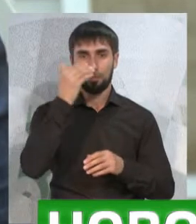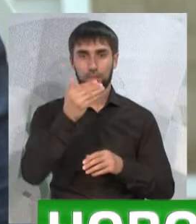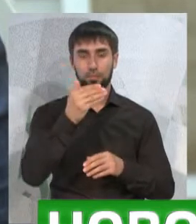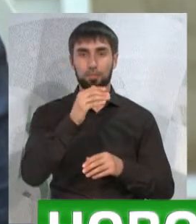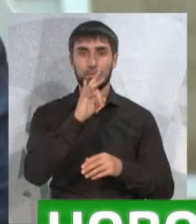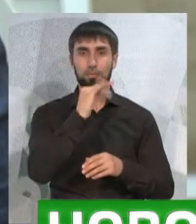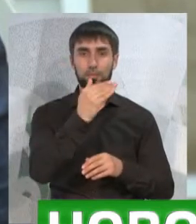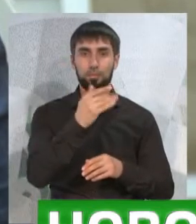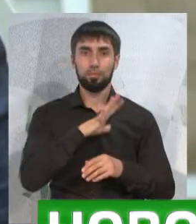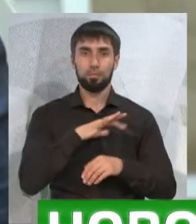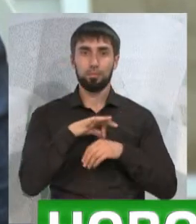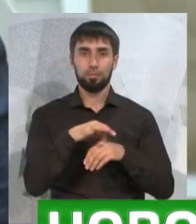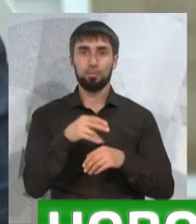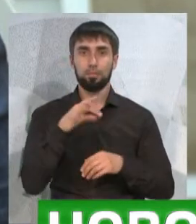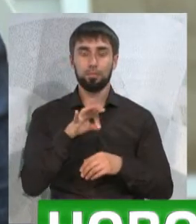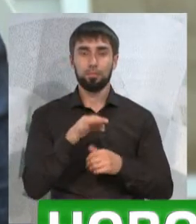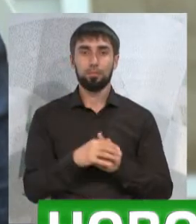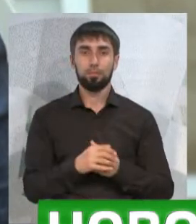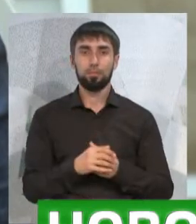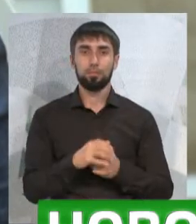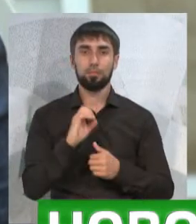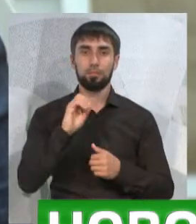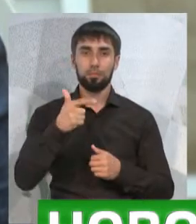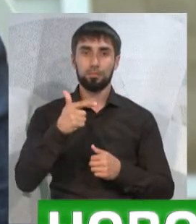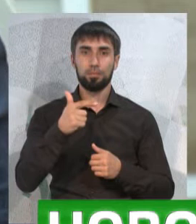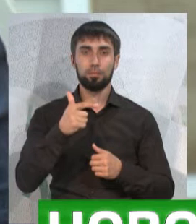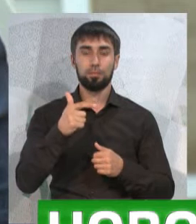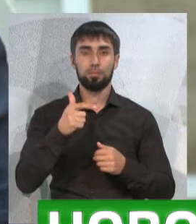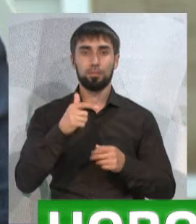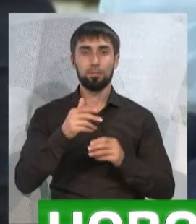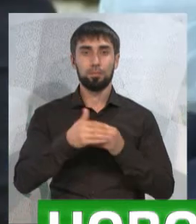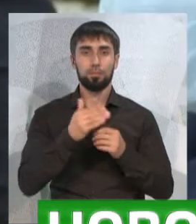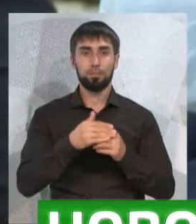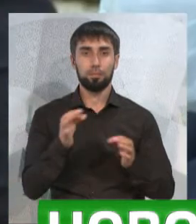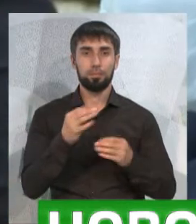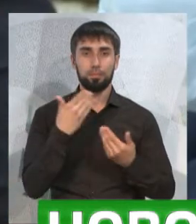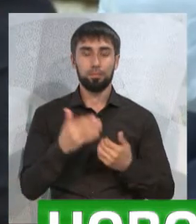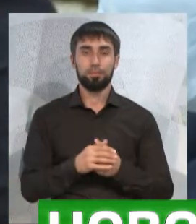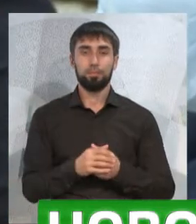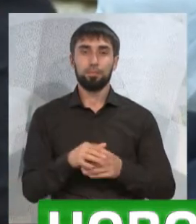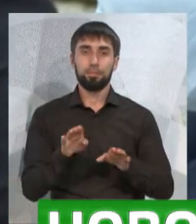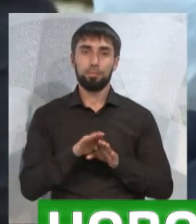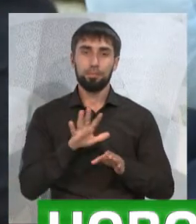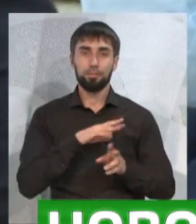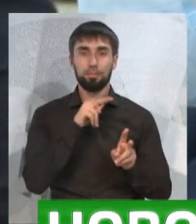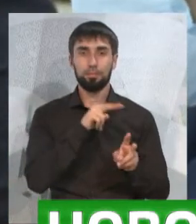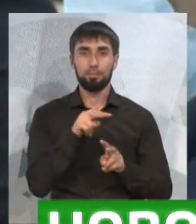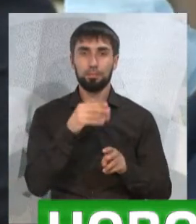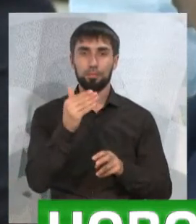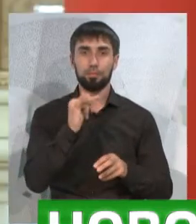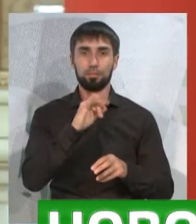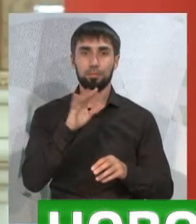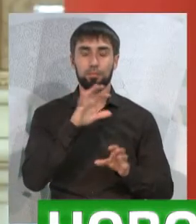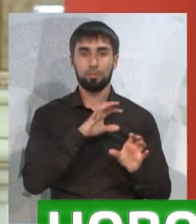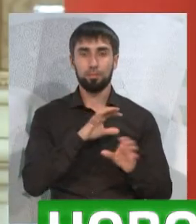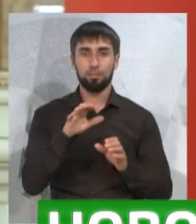Рособорнадзора по проведению единого госэкзамена замечаний не поступало. Также осуществлялся надзор над уровнем